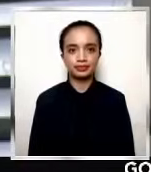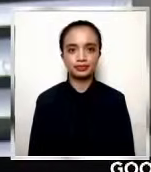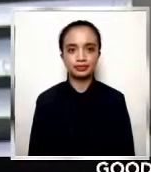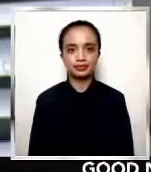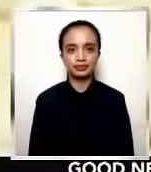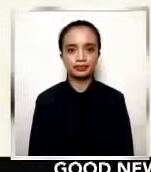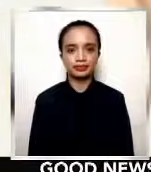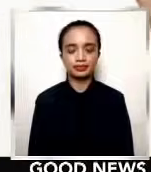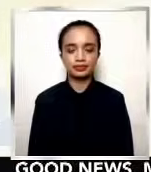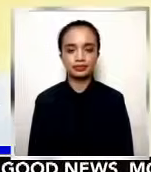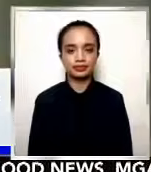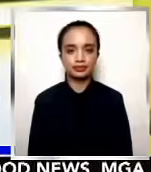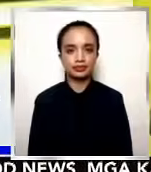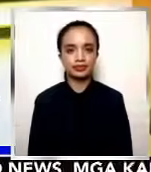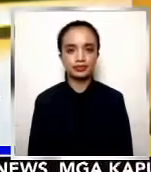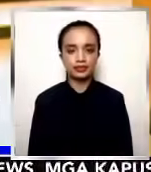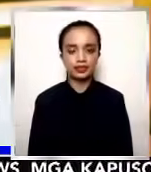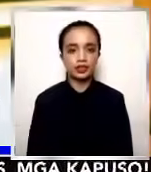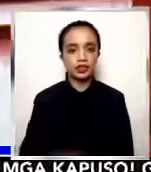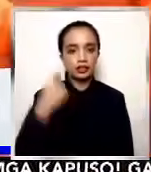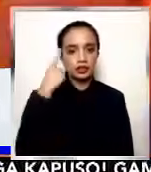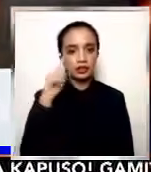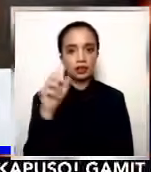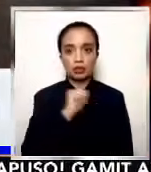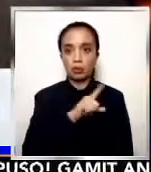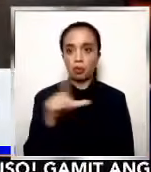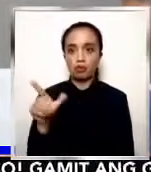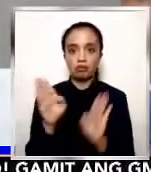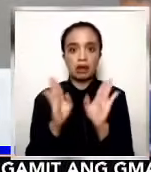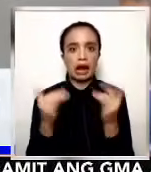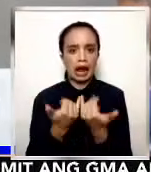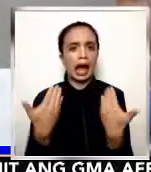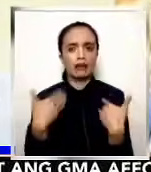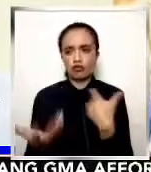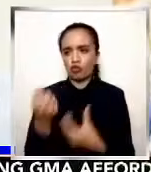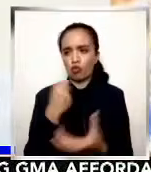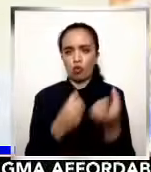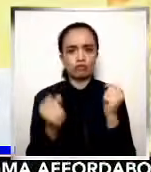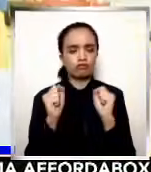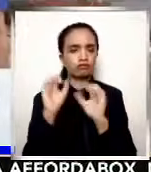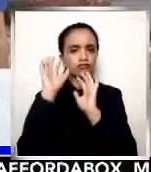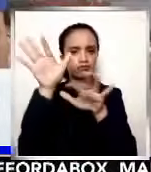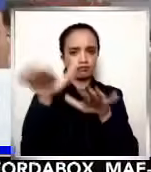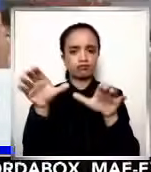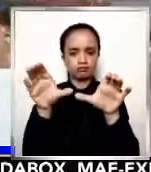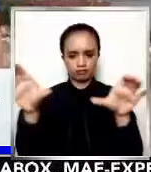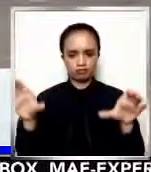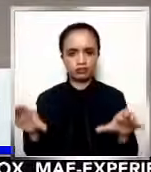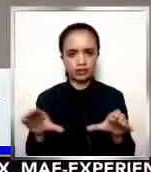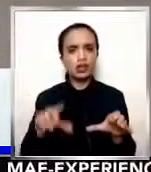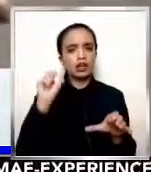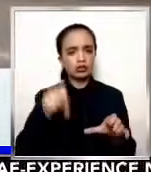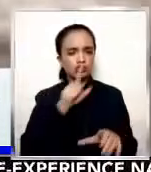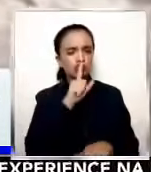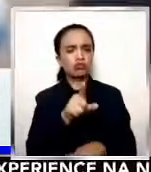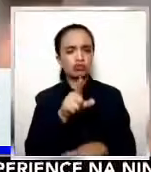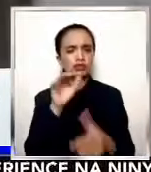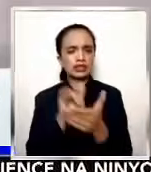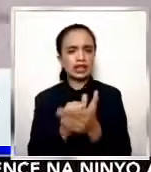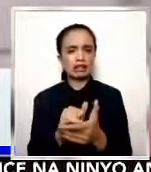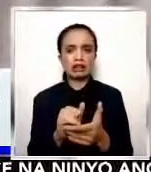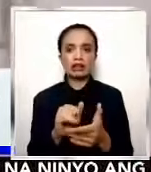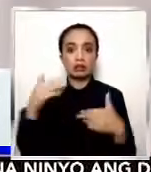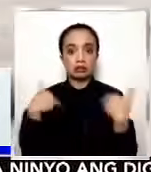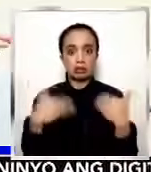Para sa bansang halos lahat yata ng barangay ay may basketball court, natural lang na basketball ang karaniwang hilig ng mga kabataan